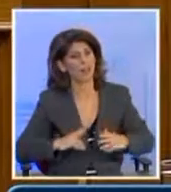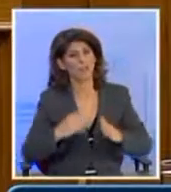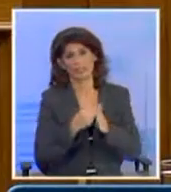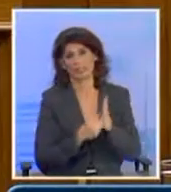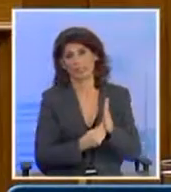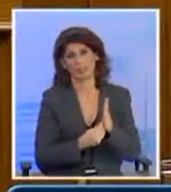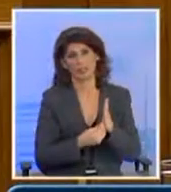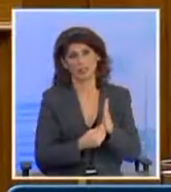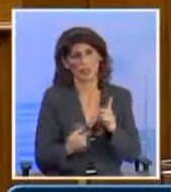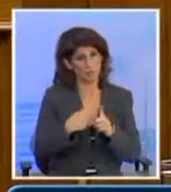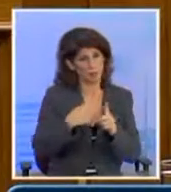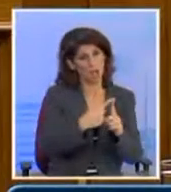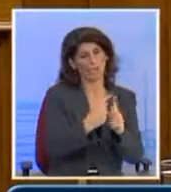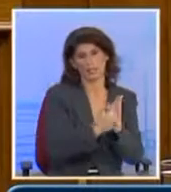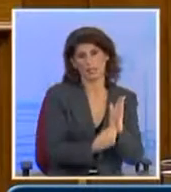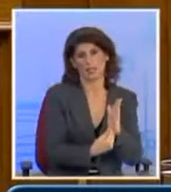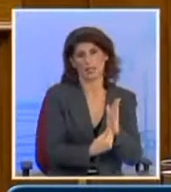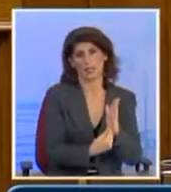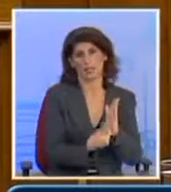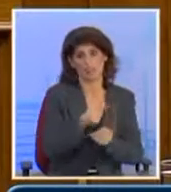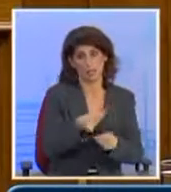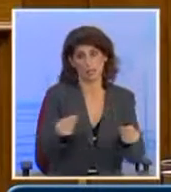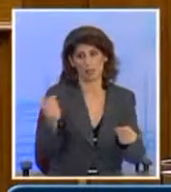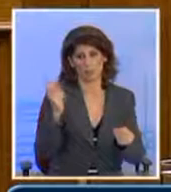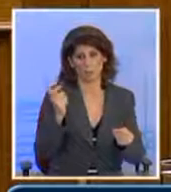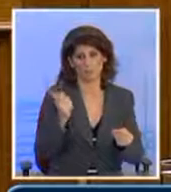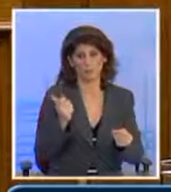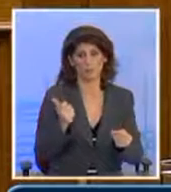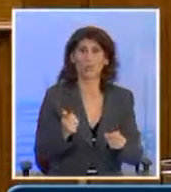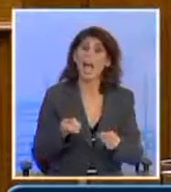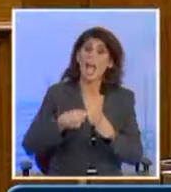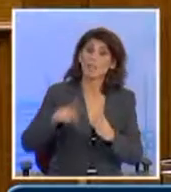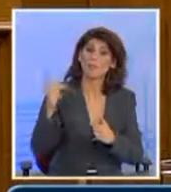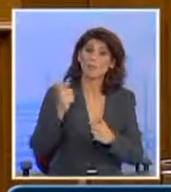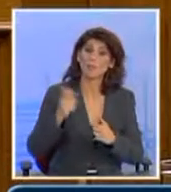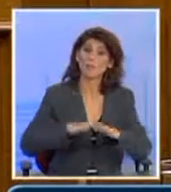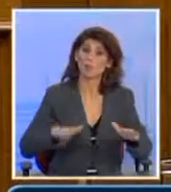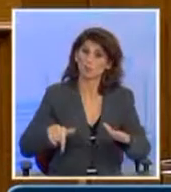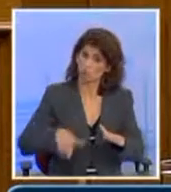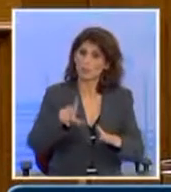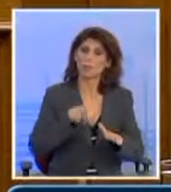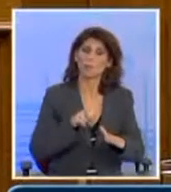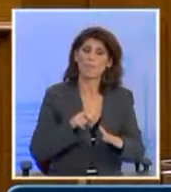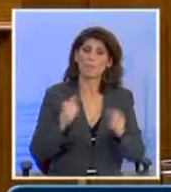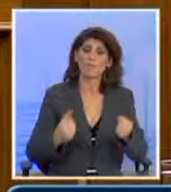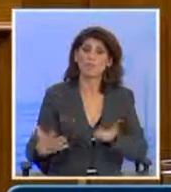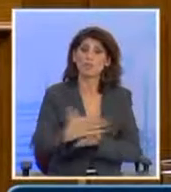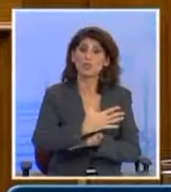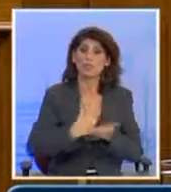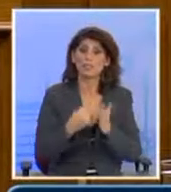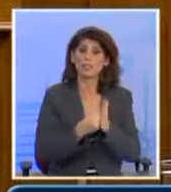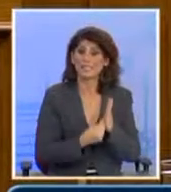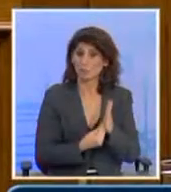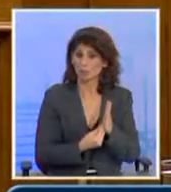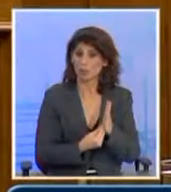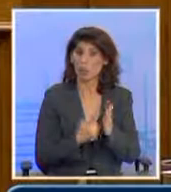κριτήρια εχορήγησής του. Αυξήσαμε επίσης τα επιδόματα τέκνων, αφού τώρα τα λαμβάνουν βάσει εισοδηματικών